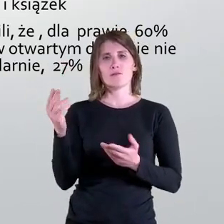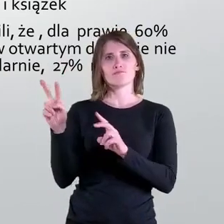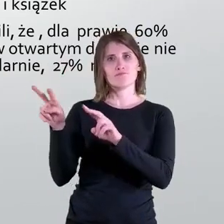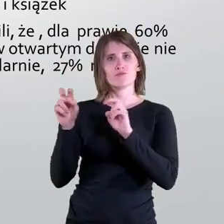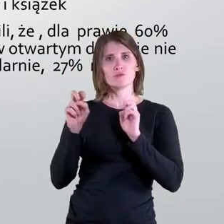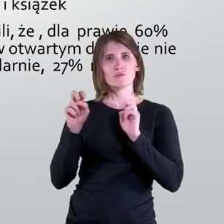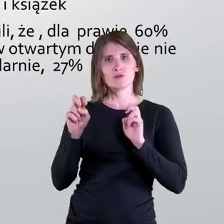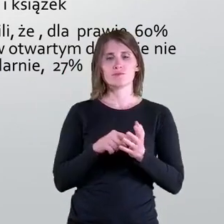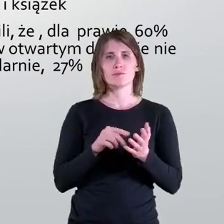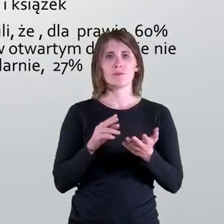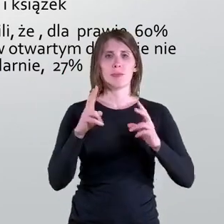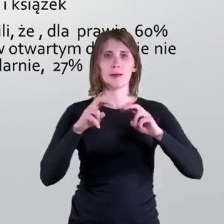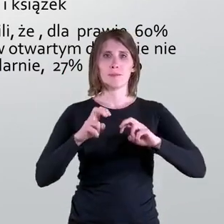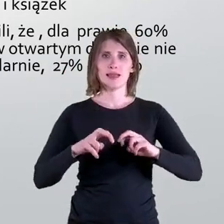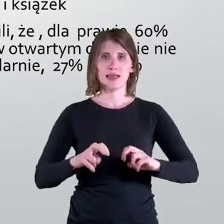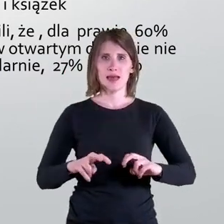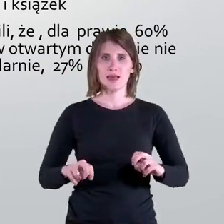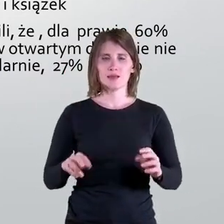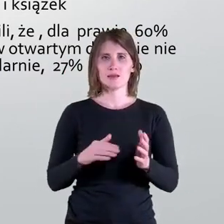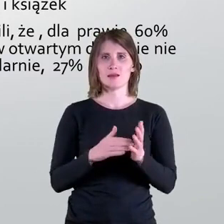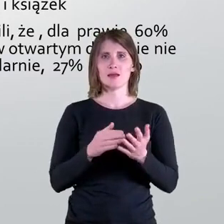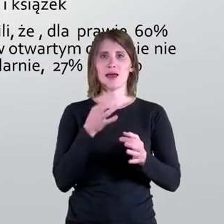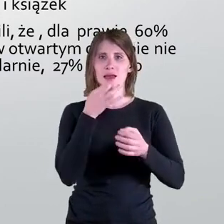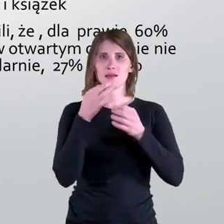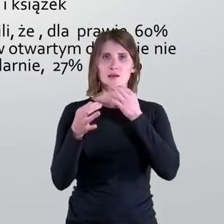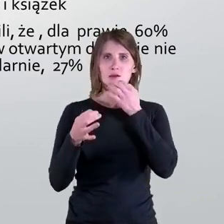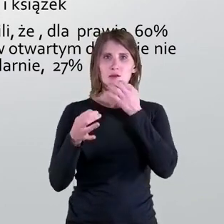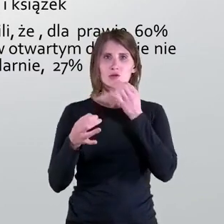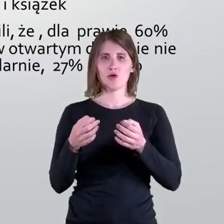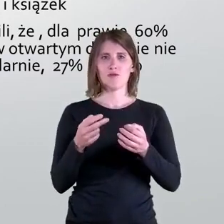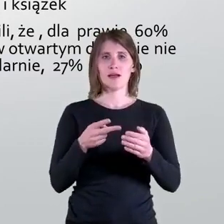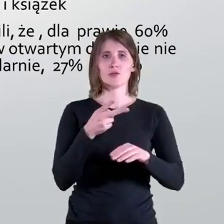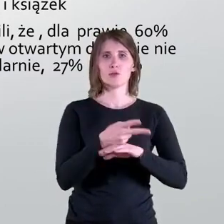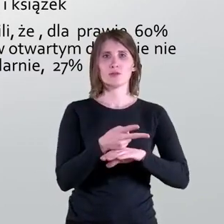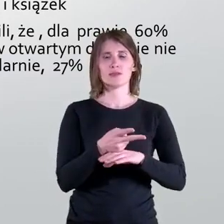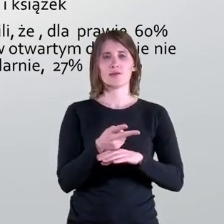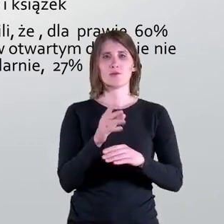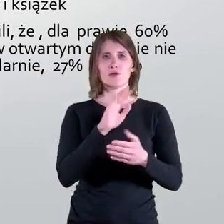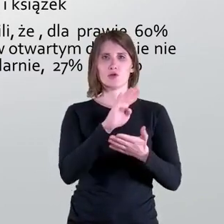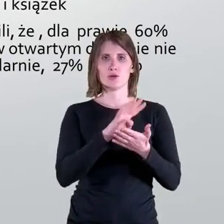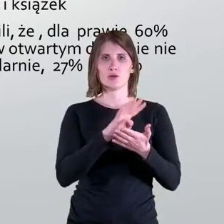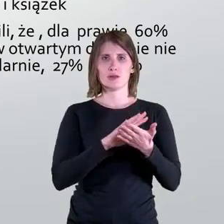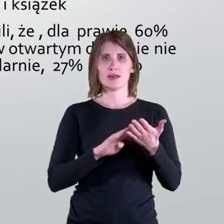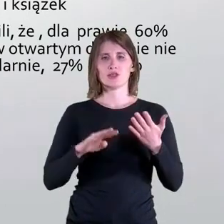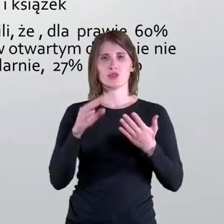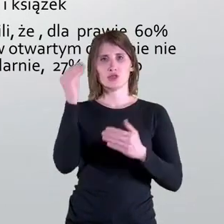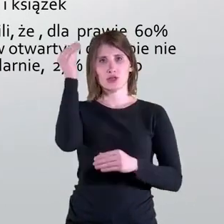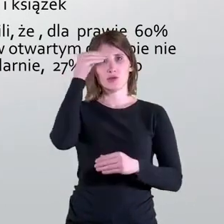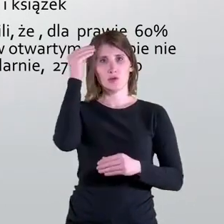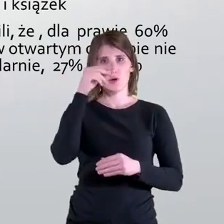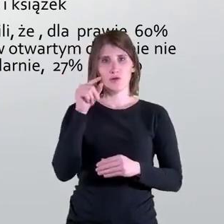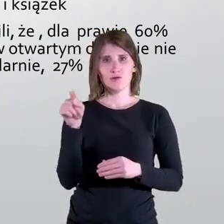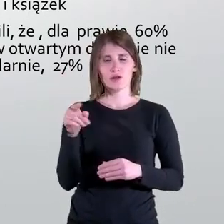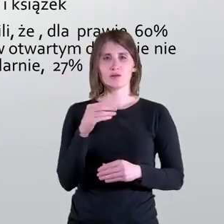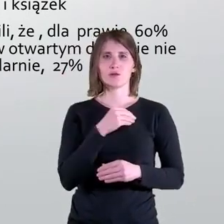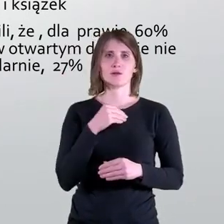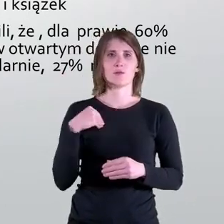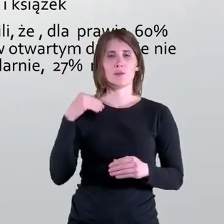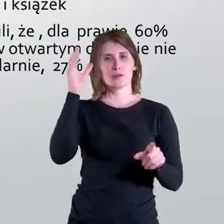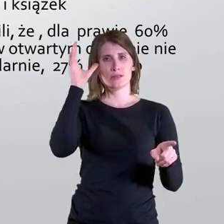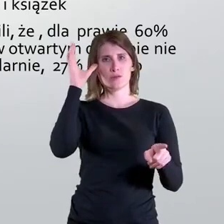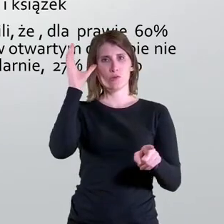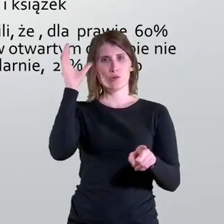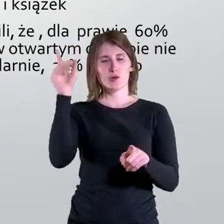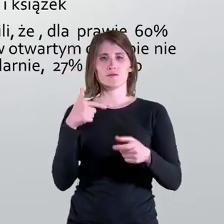na taki krok dostęp do treści naukowy badania ankietowe polskich naukowców